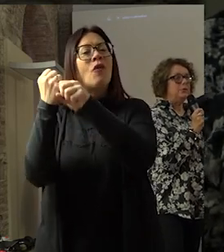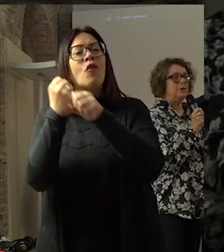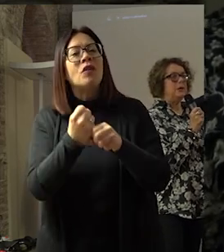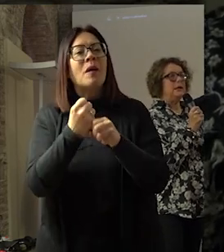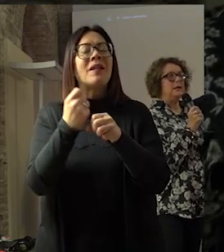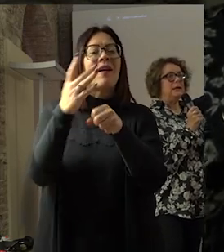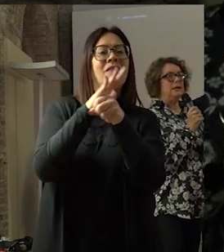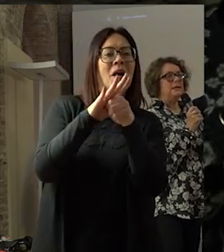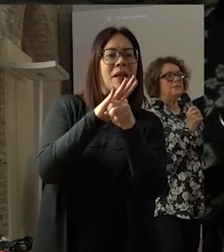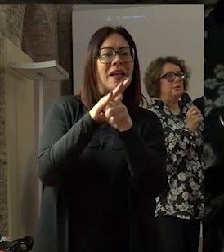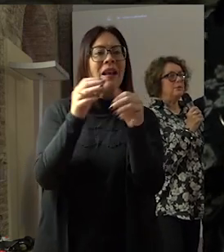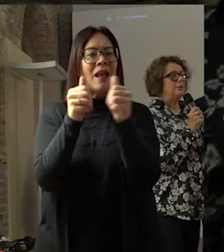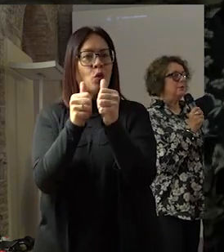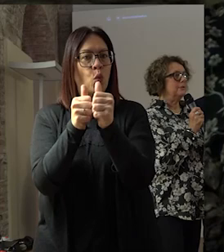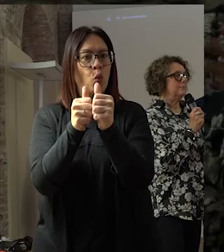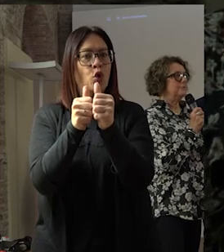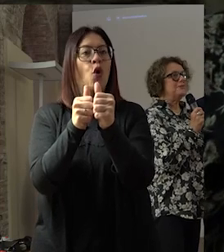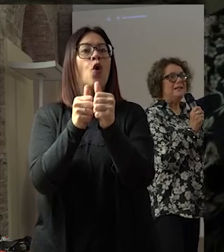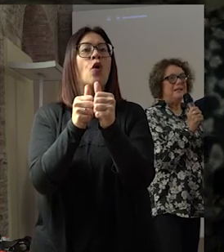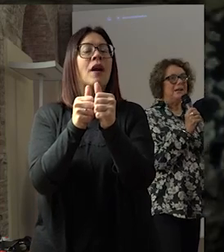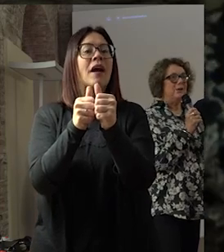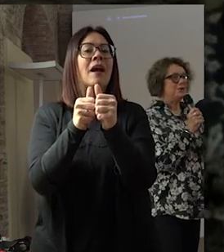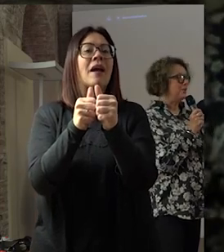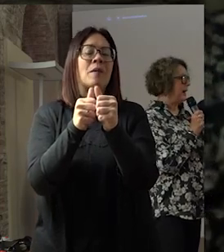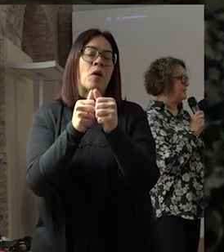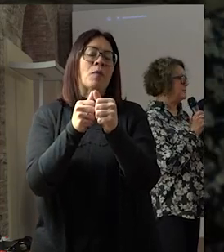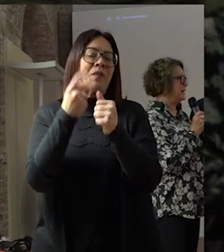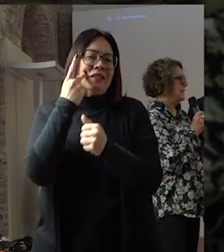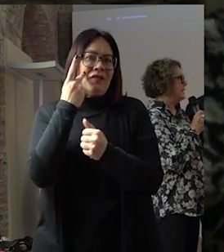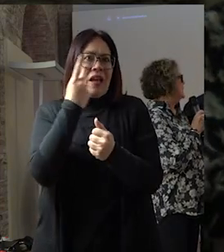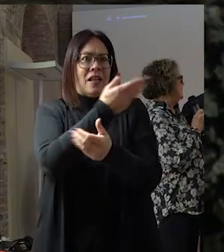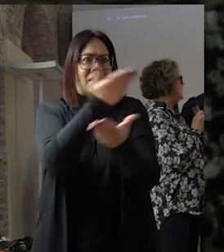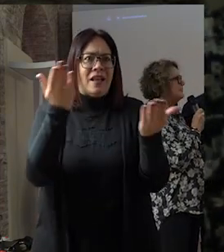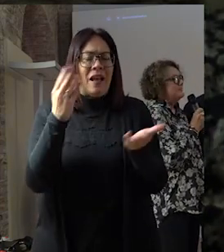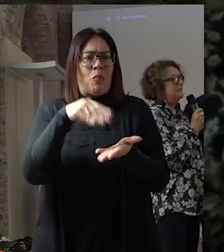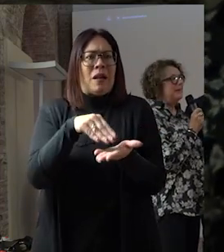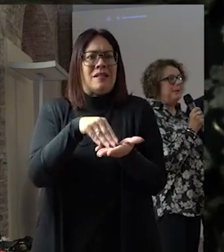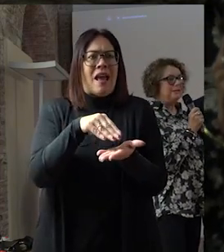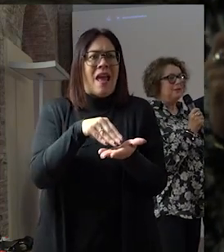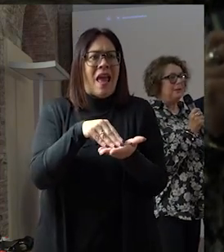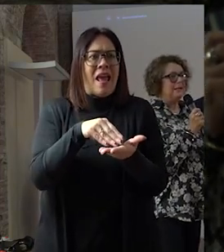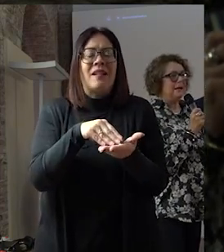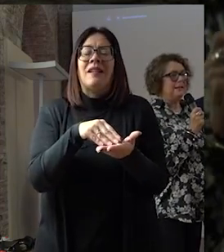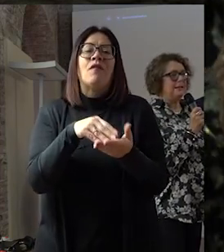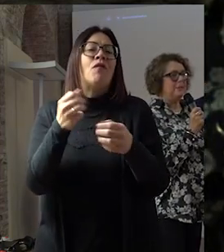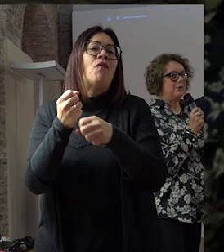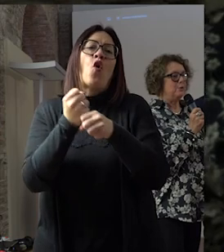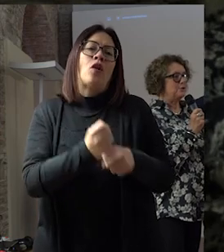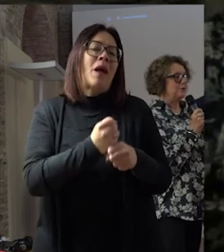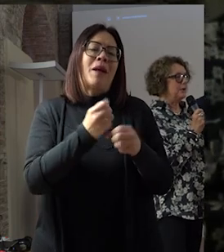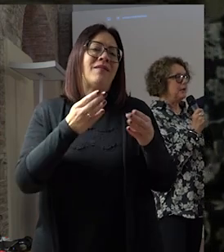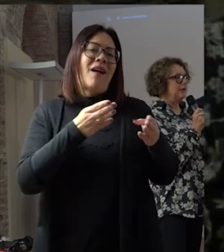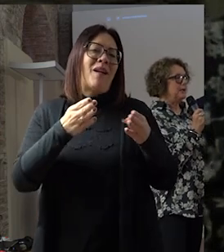tutor che sono, lo si vede anche oggi qua, insomma, elementi fondamentali del